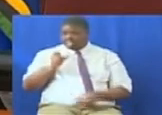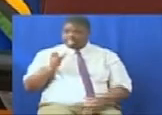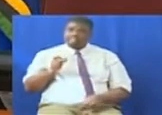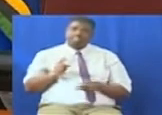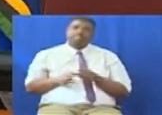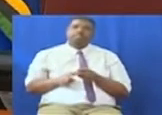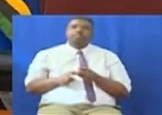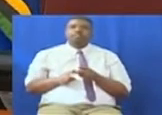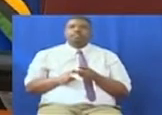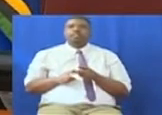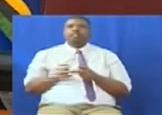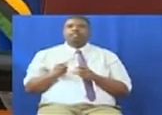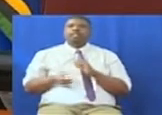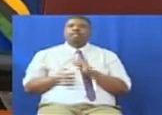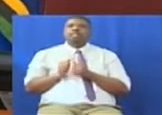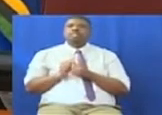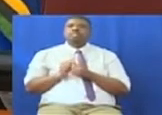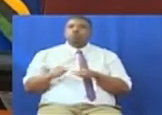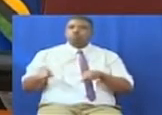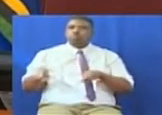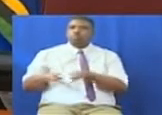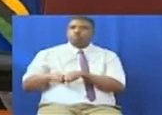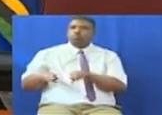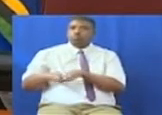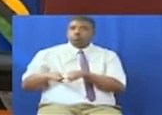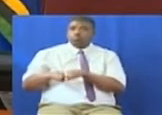Amepata tatizo la mguu wa kulia,